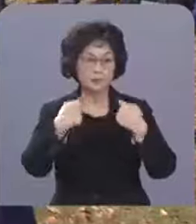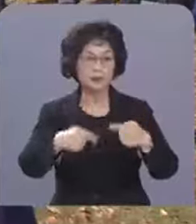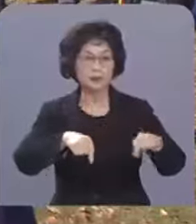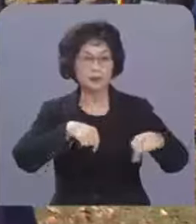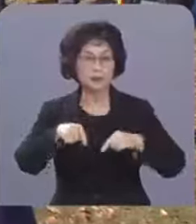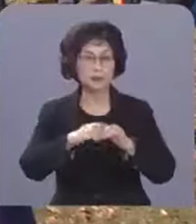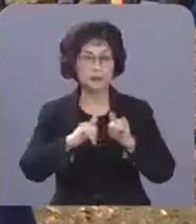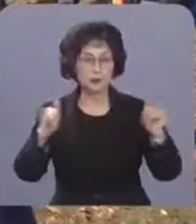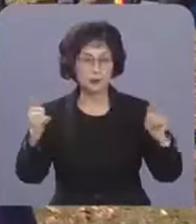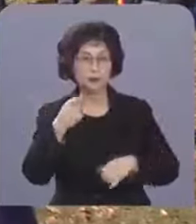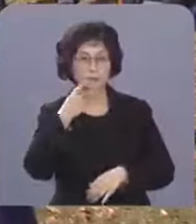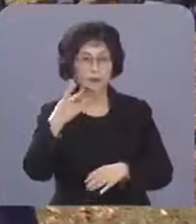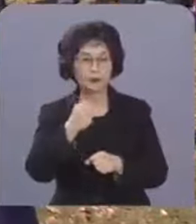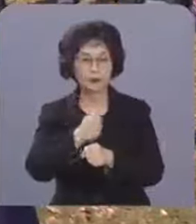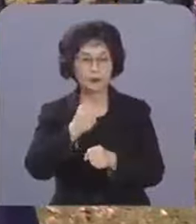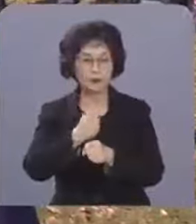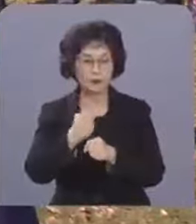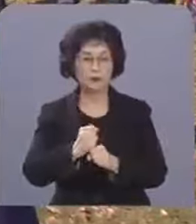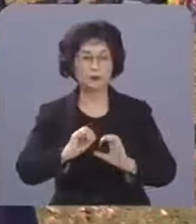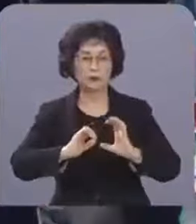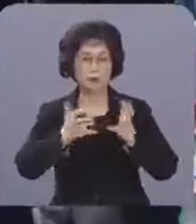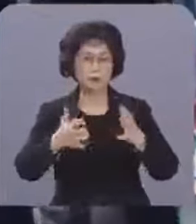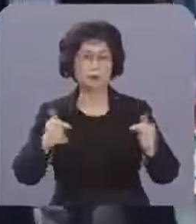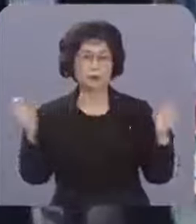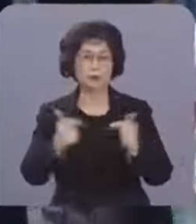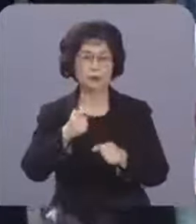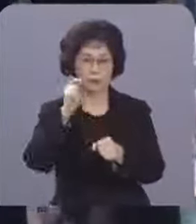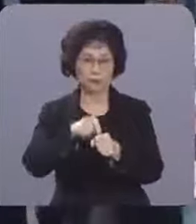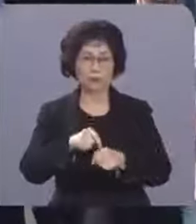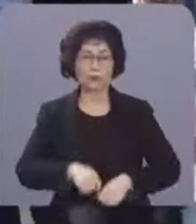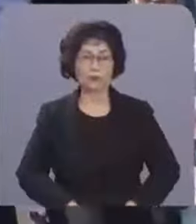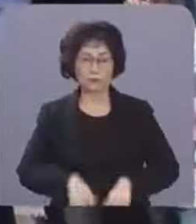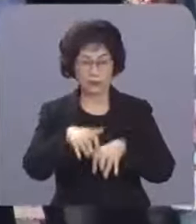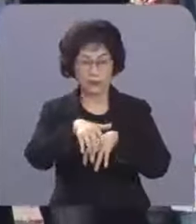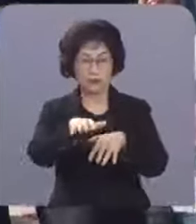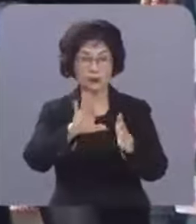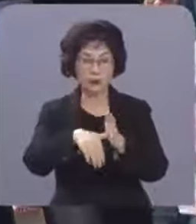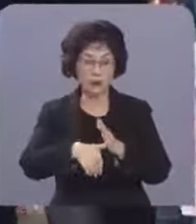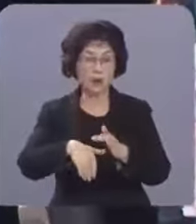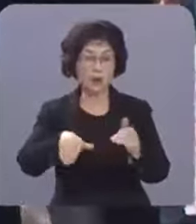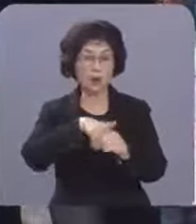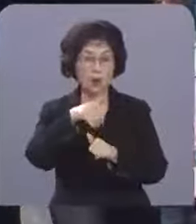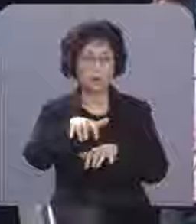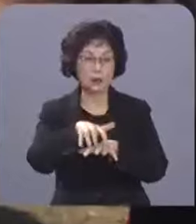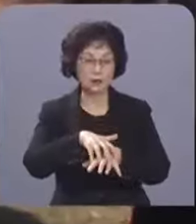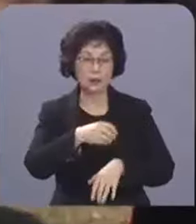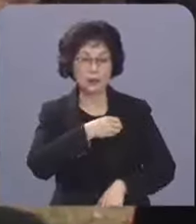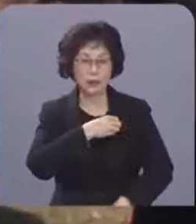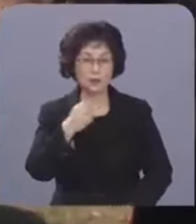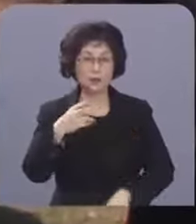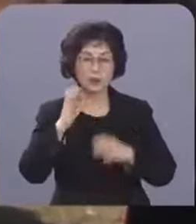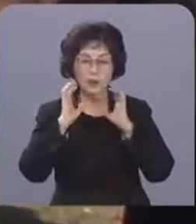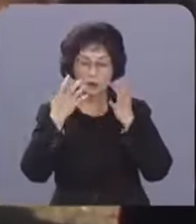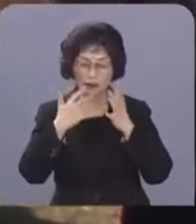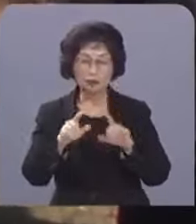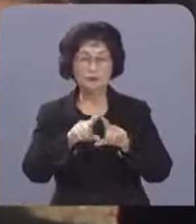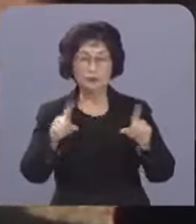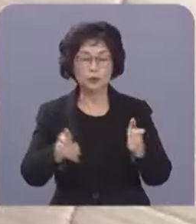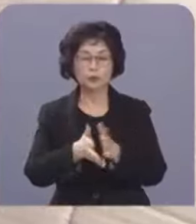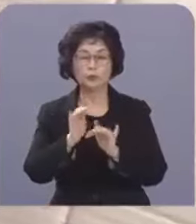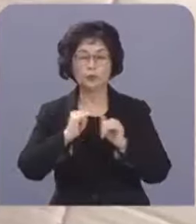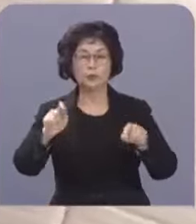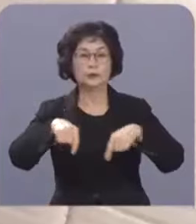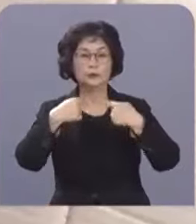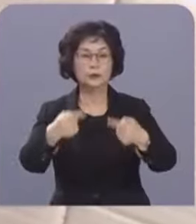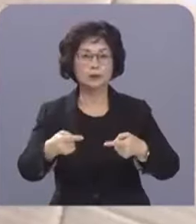a global target to reduce plastic production. 이번 행진에는 환경단체 회원뿐 아니라 어린이와 일반 시민들도